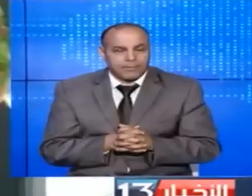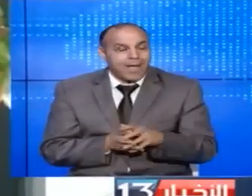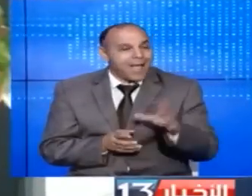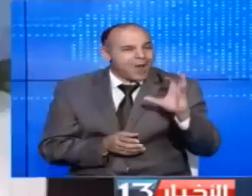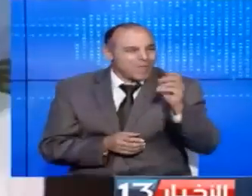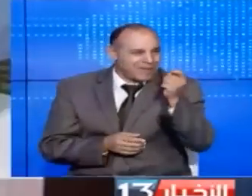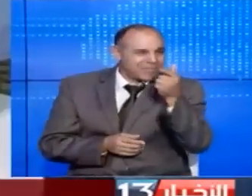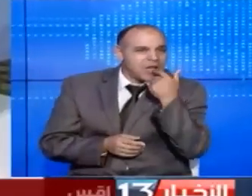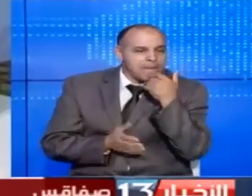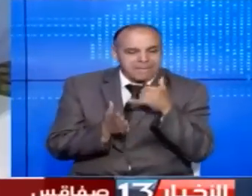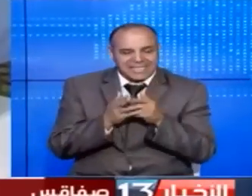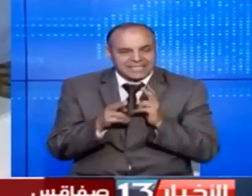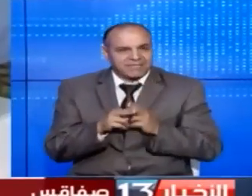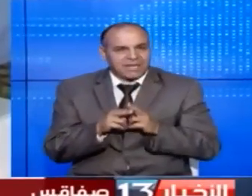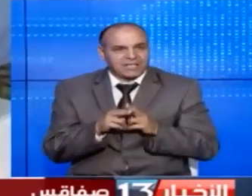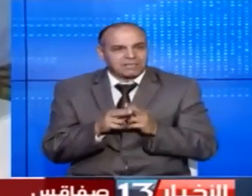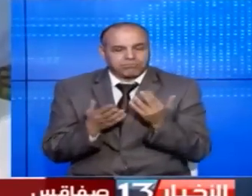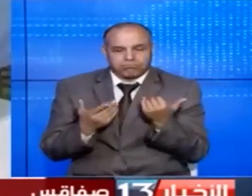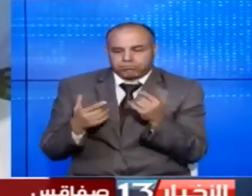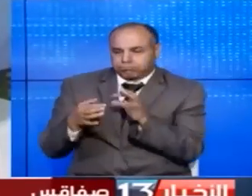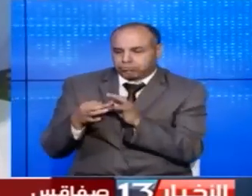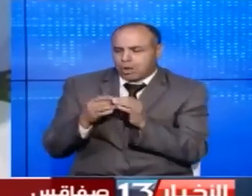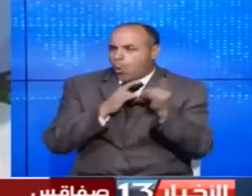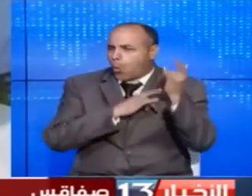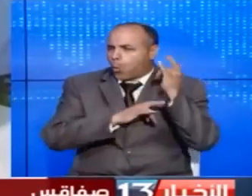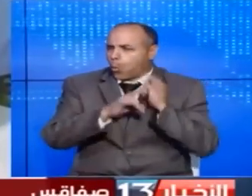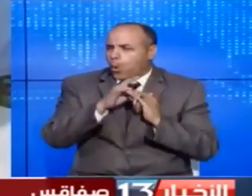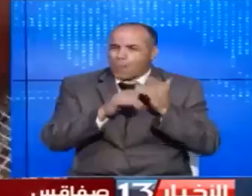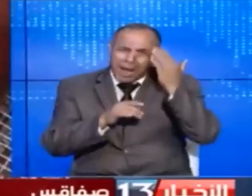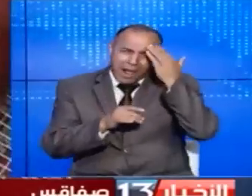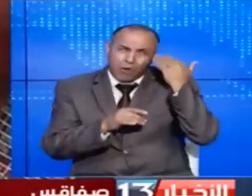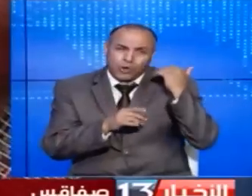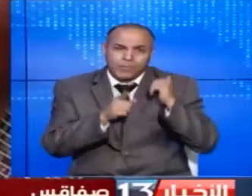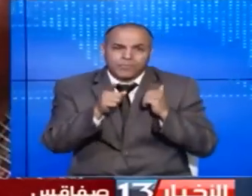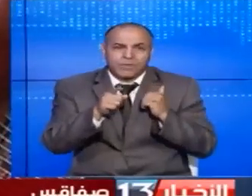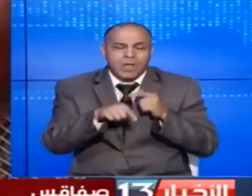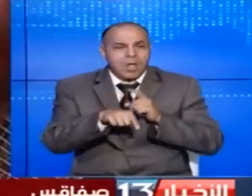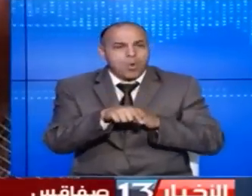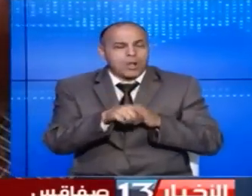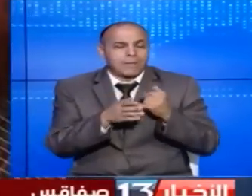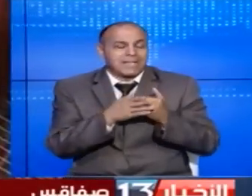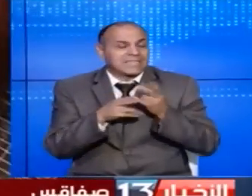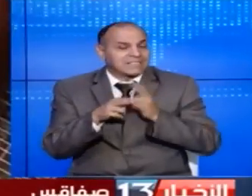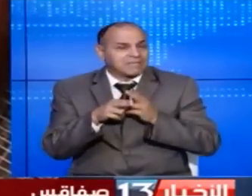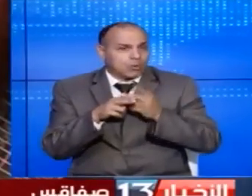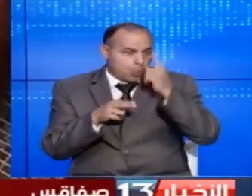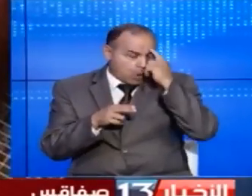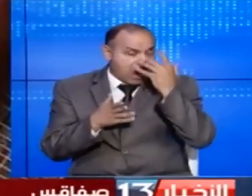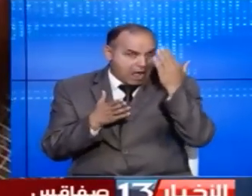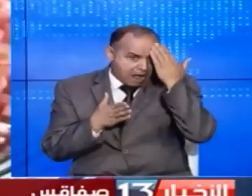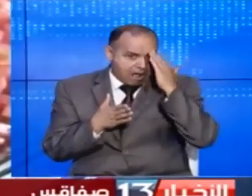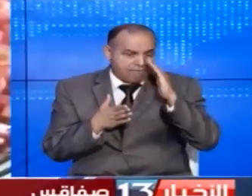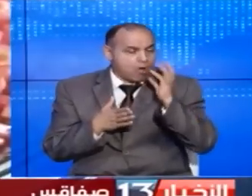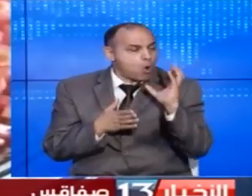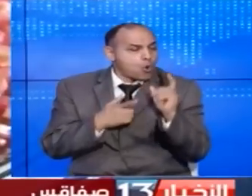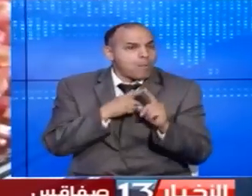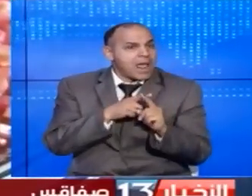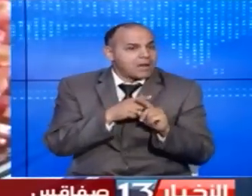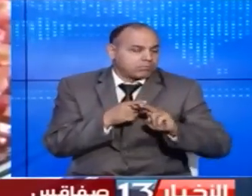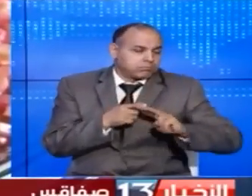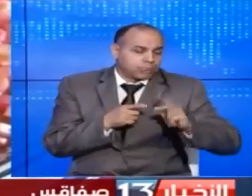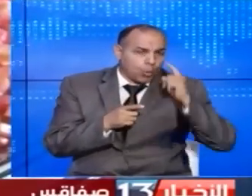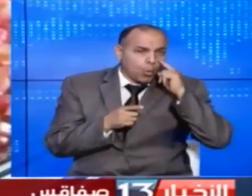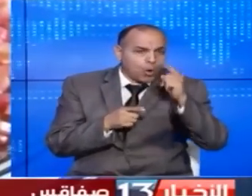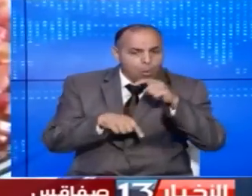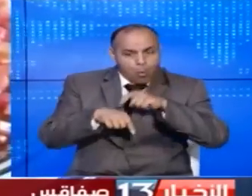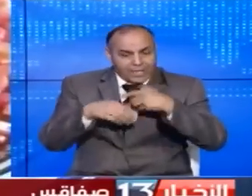الرمان في مدينة صفاقس كان مرتبطا بعادات الناس هنا. في الأجنة الصفاقسية لم تغب أشجار الرمان وإن تغير المشهد